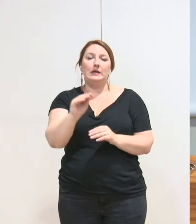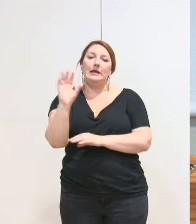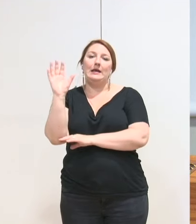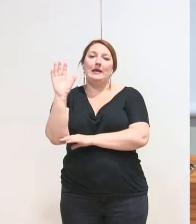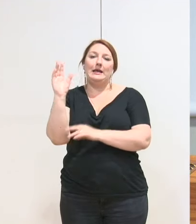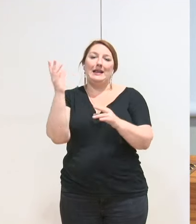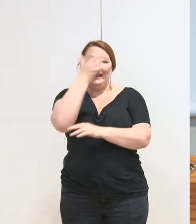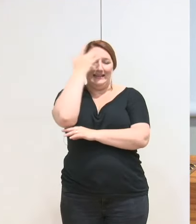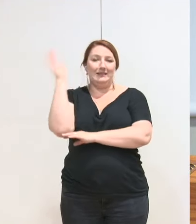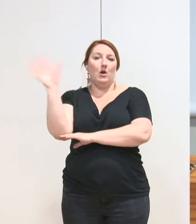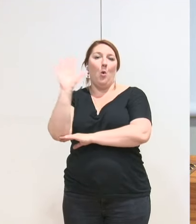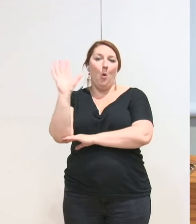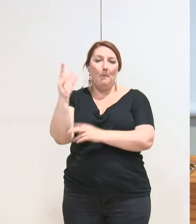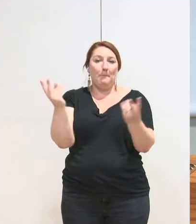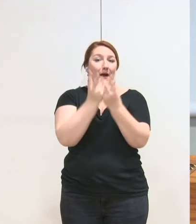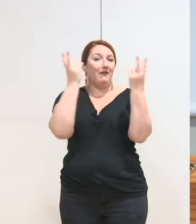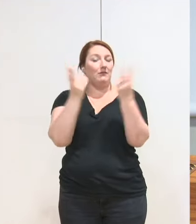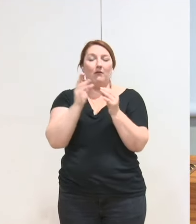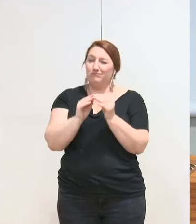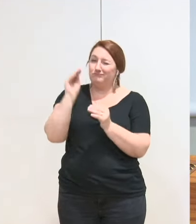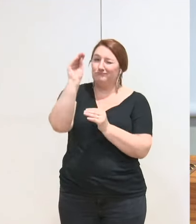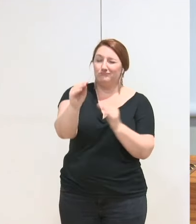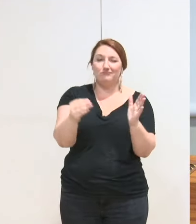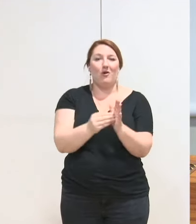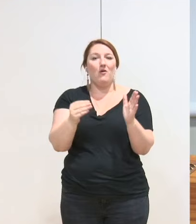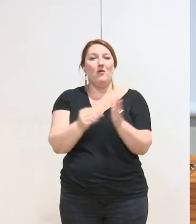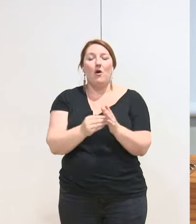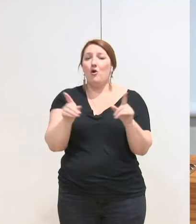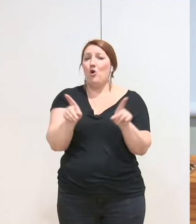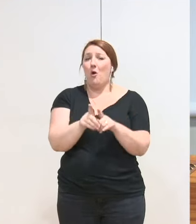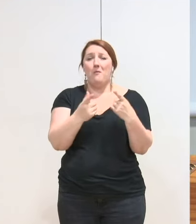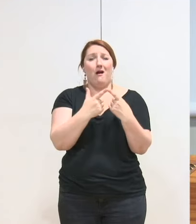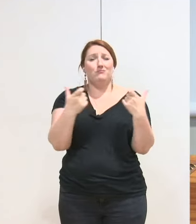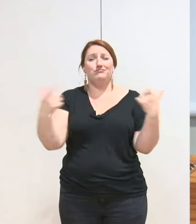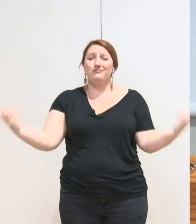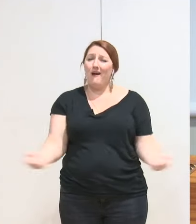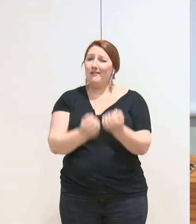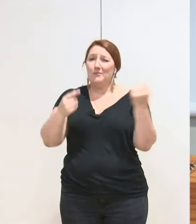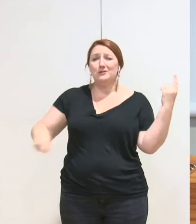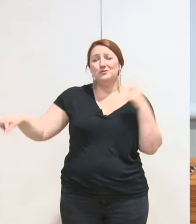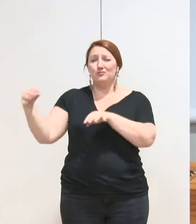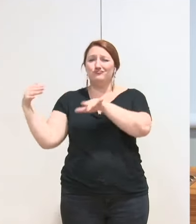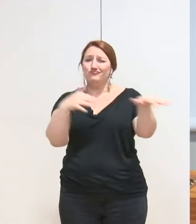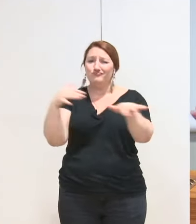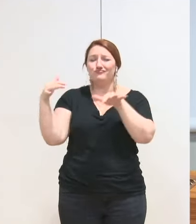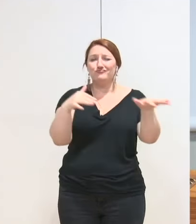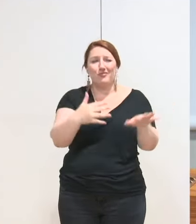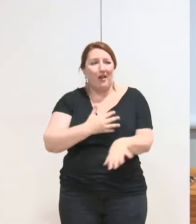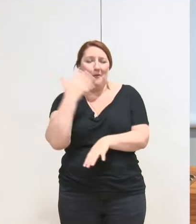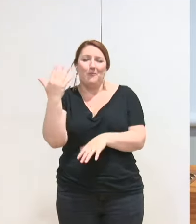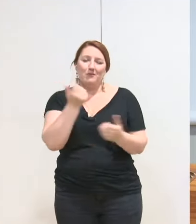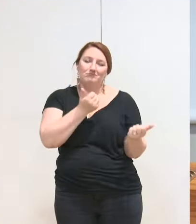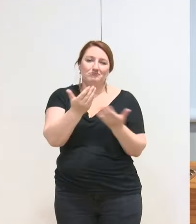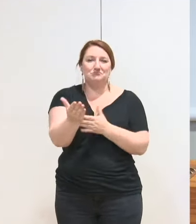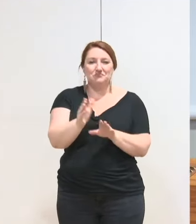et sa palette d'animation toutes plus apprécié les unes que les autres l'été au parc situé donc